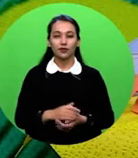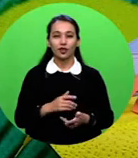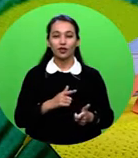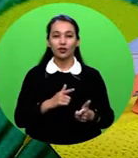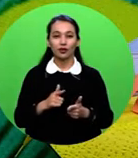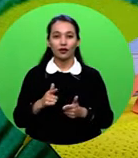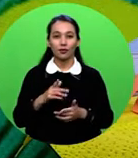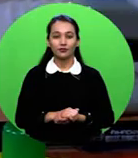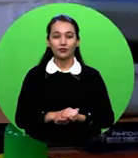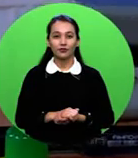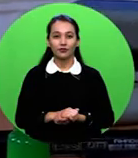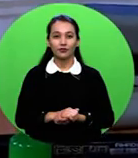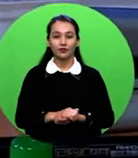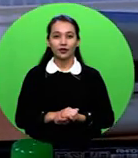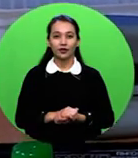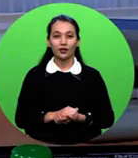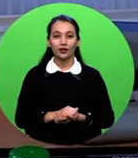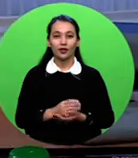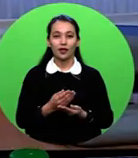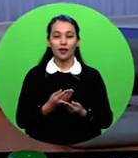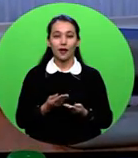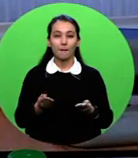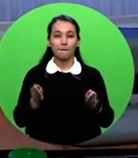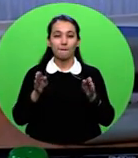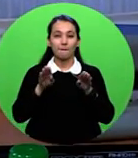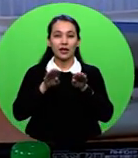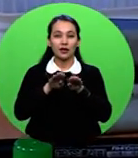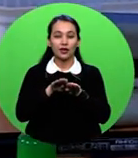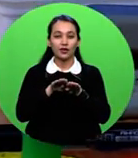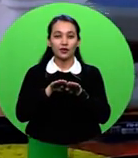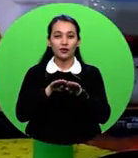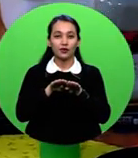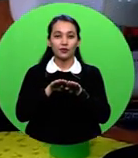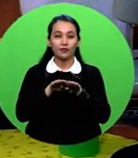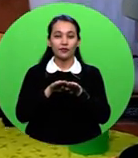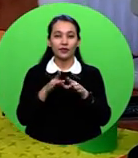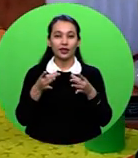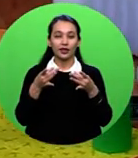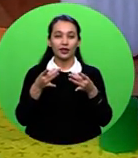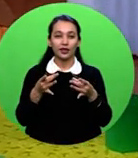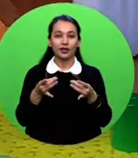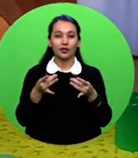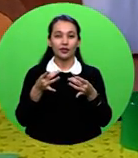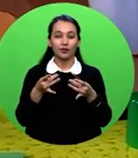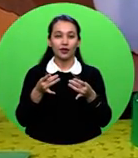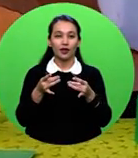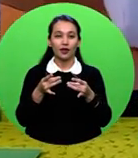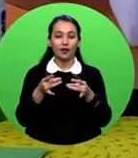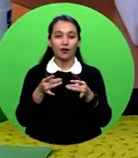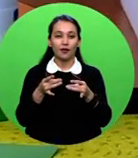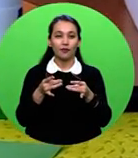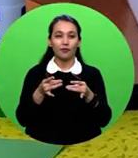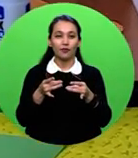Demak, kesib oldik. Yon tomonlarini birlashtiramizda hamda yelimlaymiz. Mana